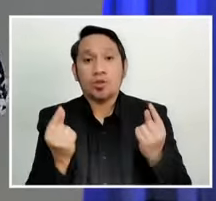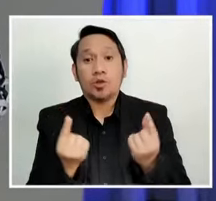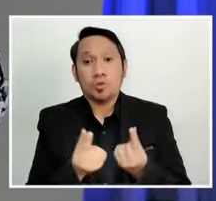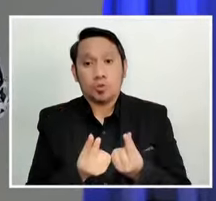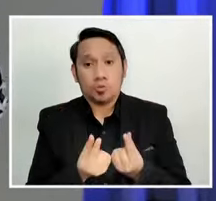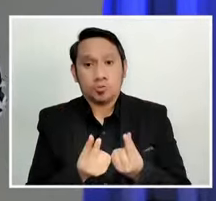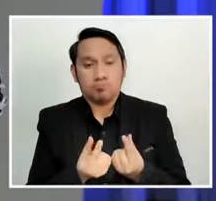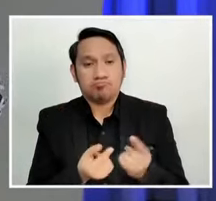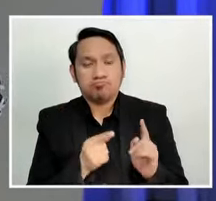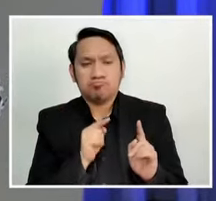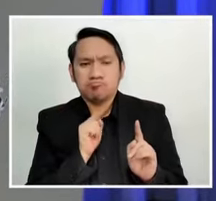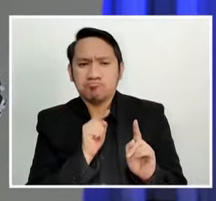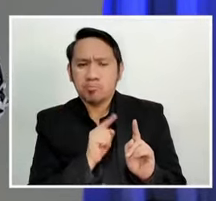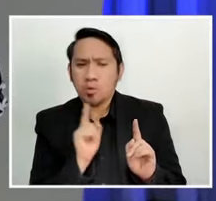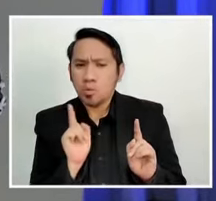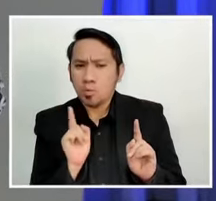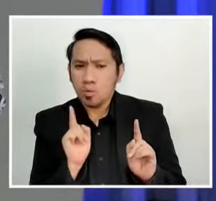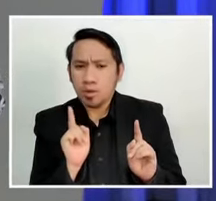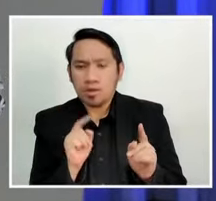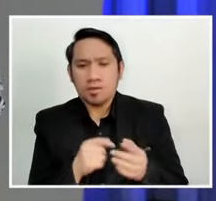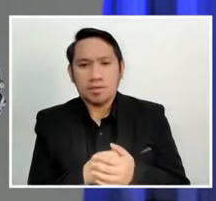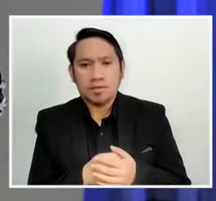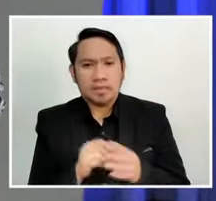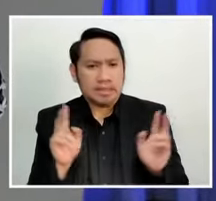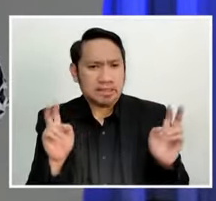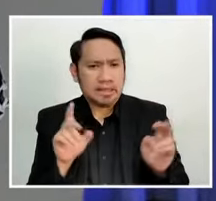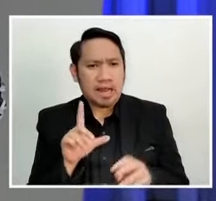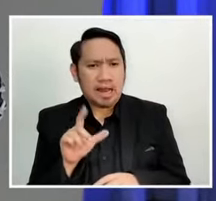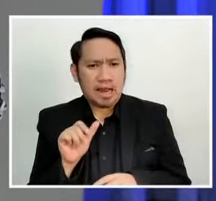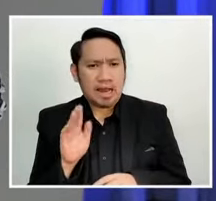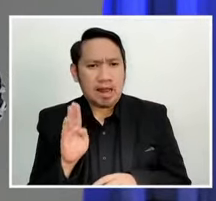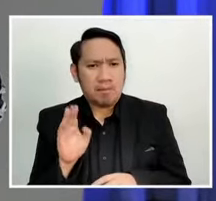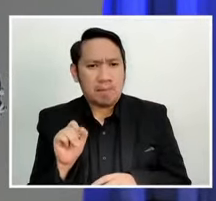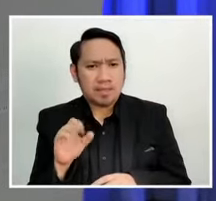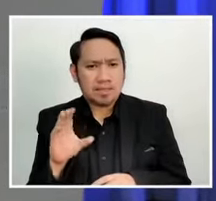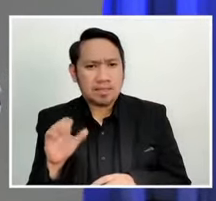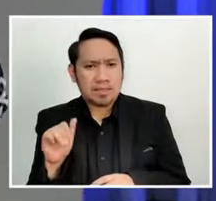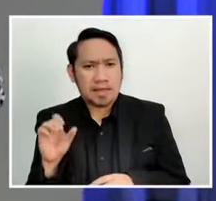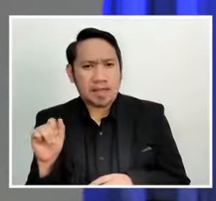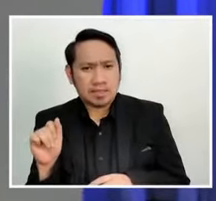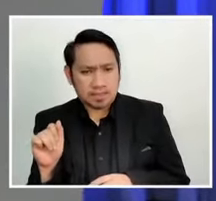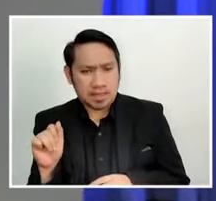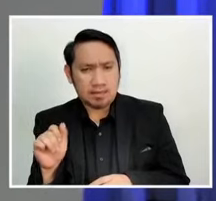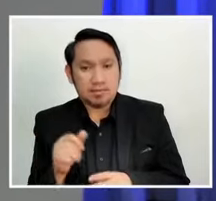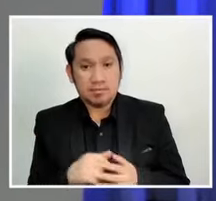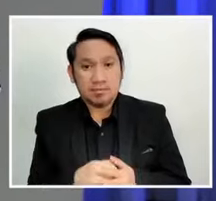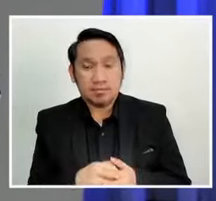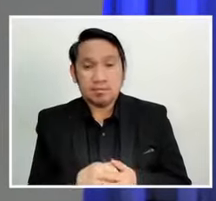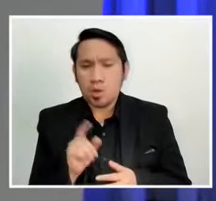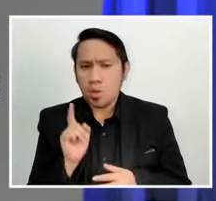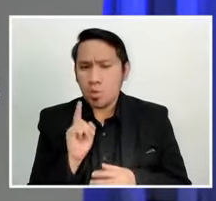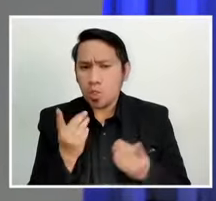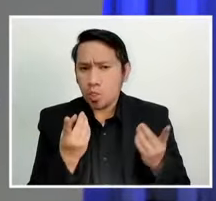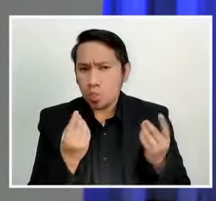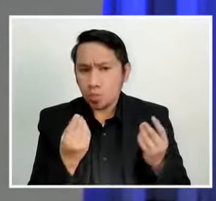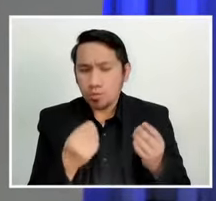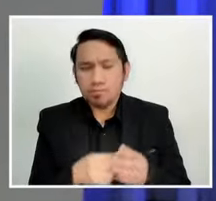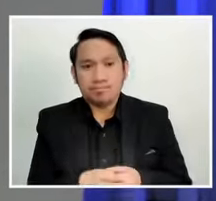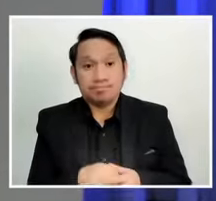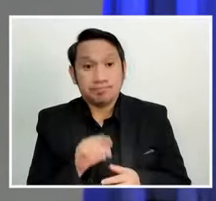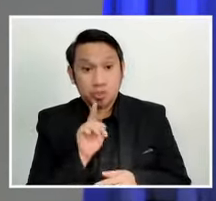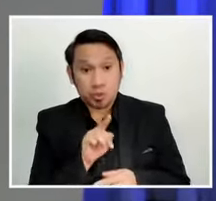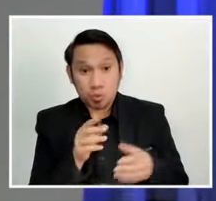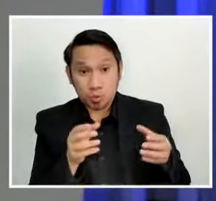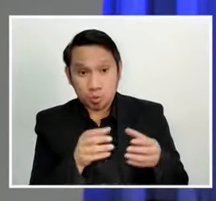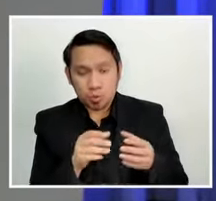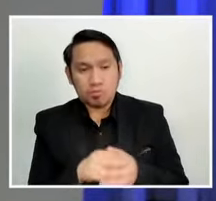ng tinatawag na Labas Casa Modus sa Parañaque City. Etong estilo ng grupo, ibinebenta ang